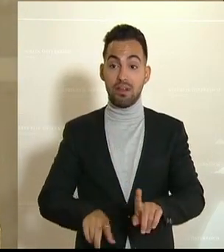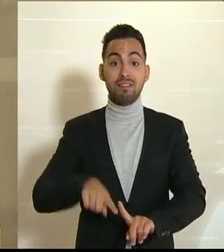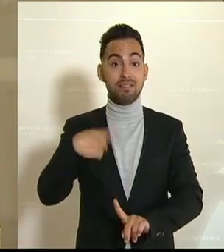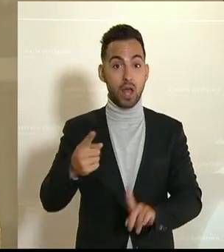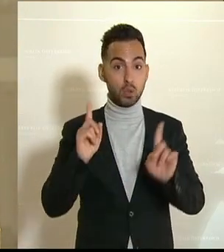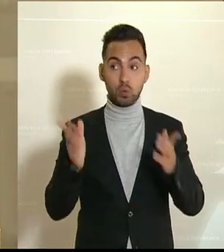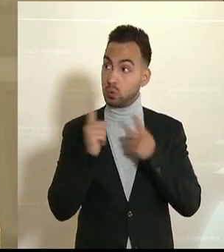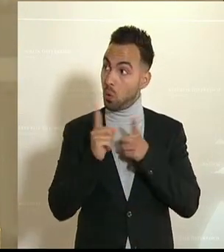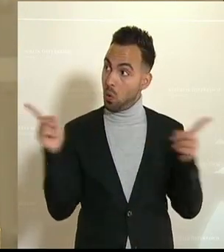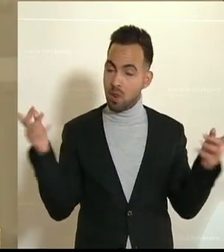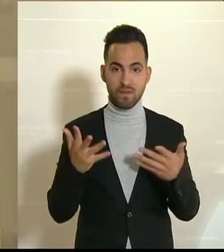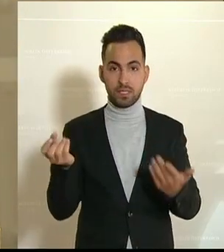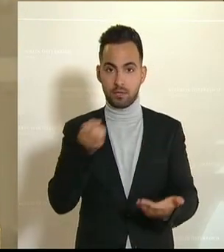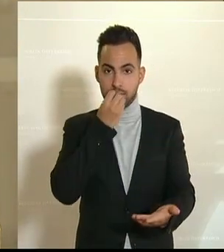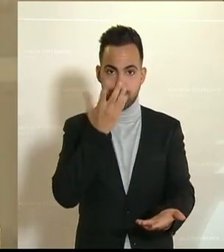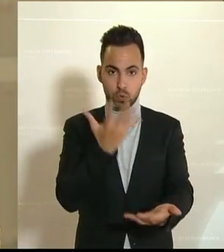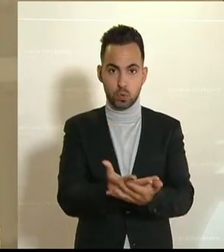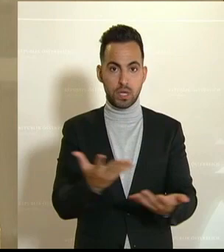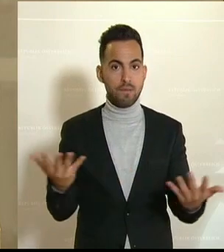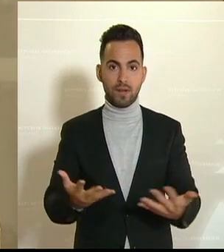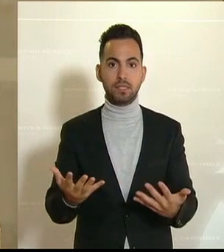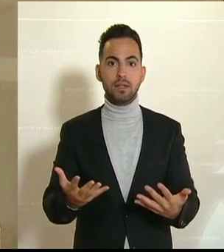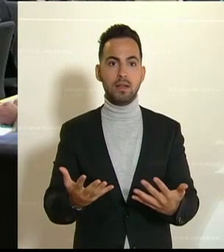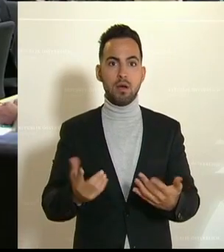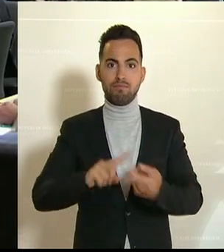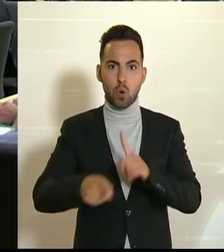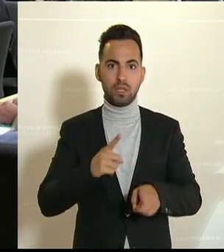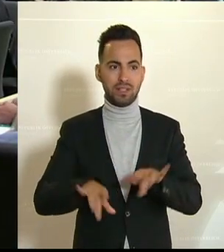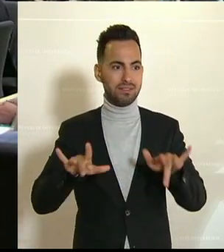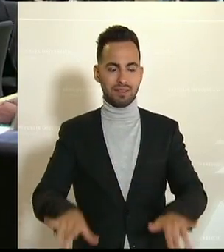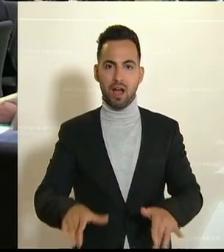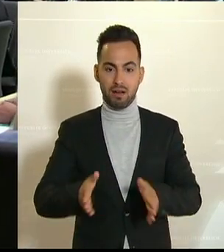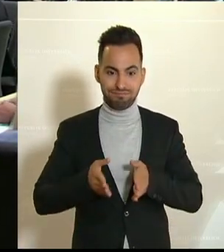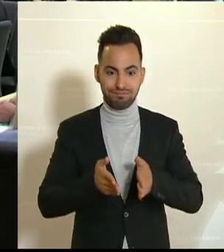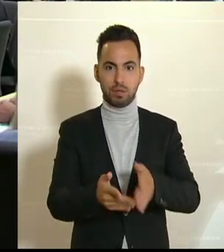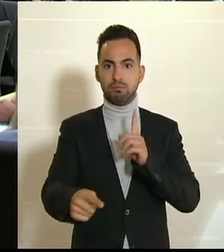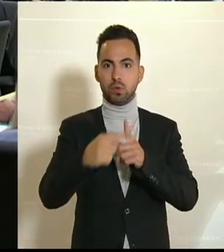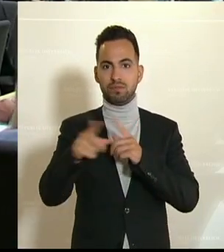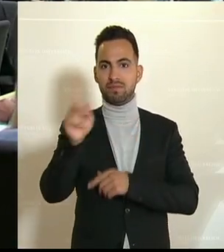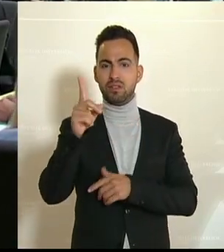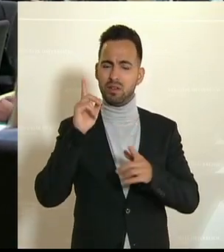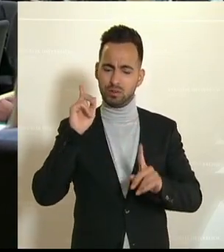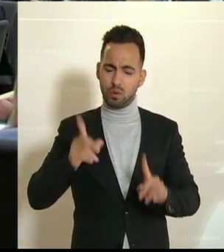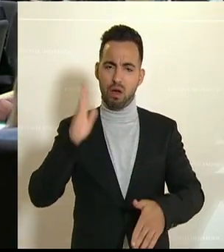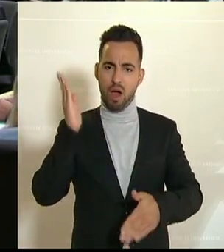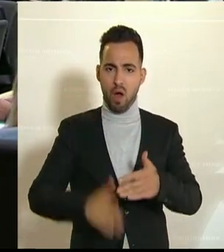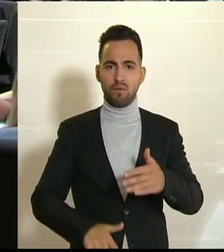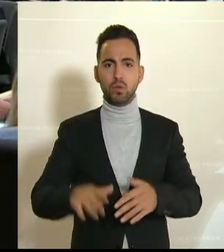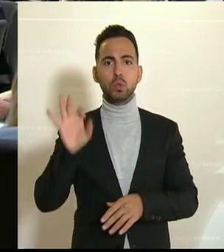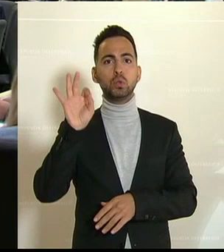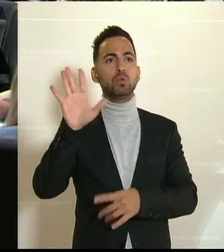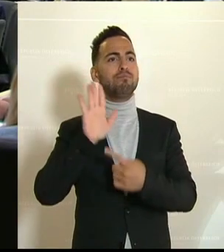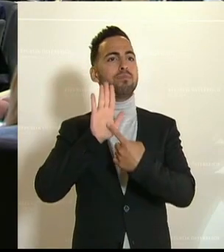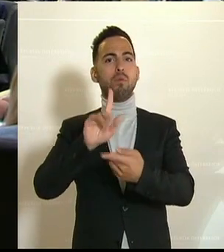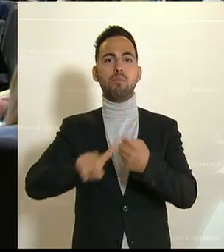Ihre Politik zum Ernten der Früchte der falsche Weg ist. Verabschieden Sie sich von Panikmache und Symbolpolitik und stampfen